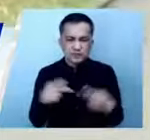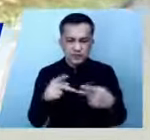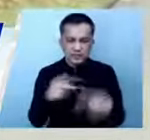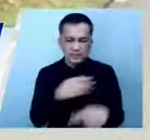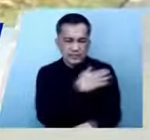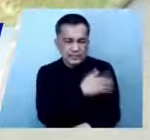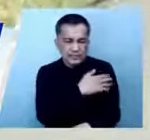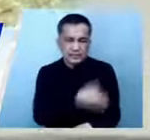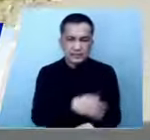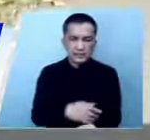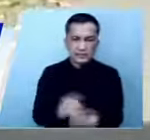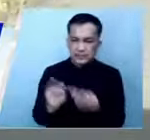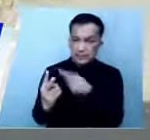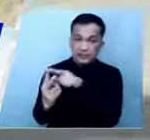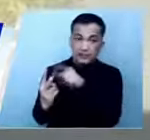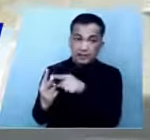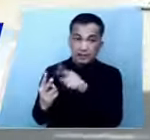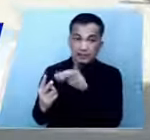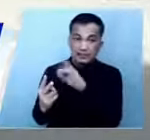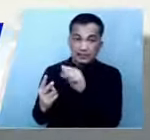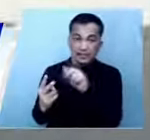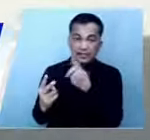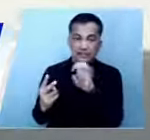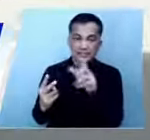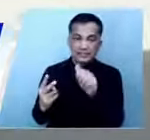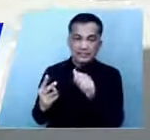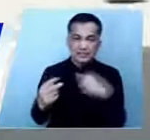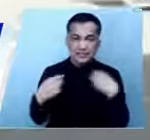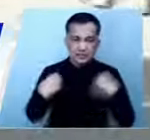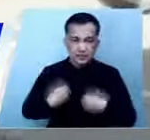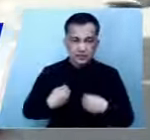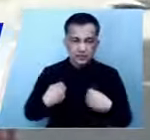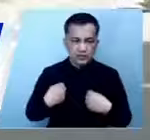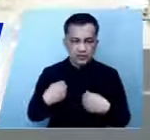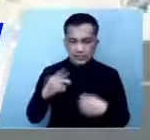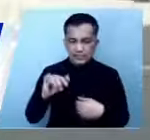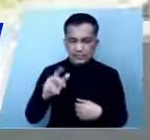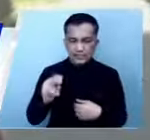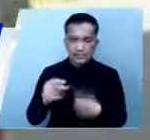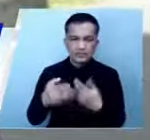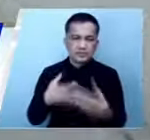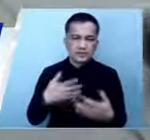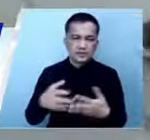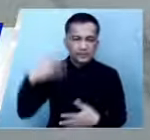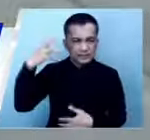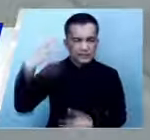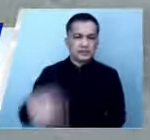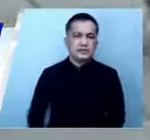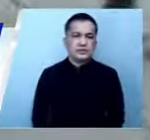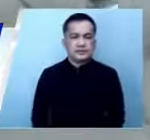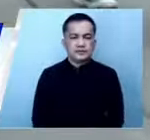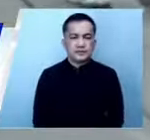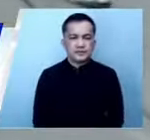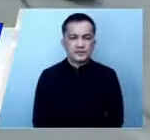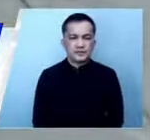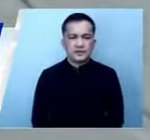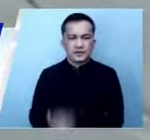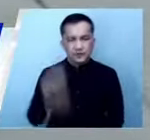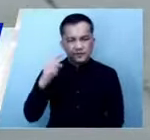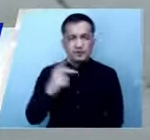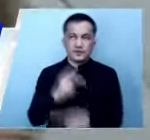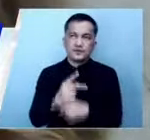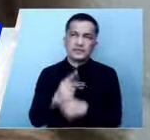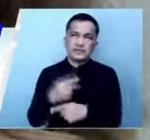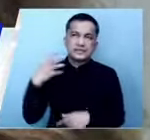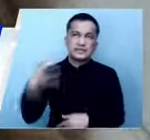at Ederina naman, naka-knitted long sleeves at naka-cardigan kahit tirik na tirik ang araw. Para na rin po protection sa init,